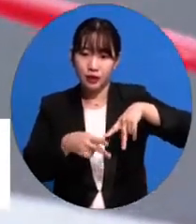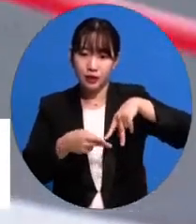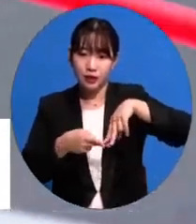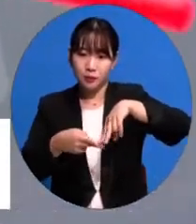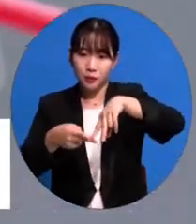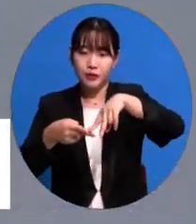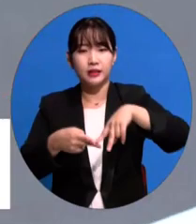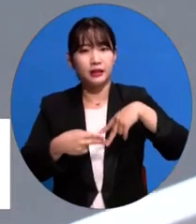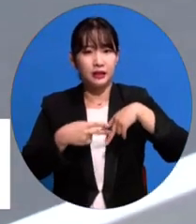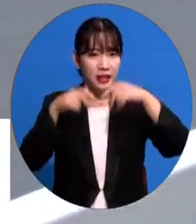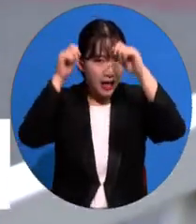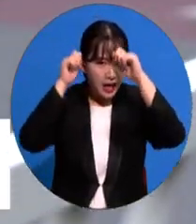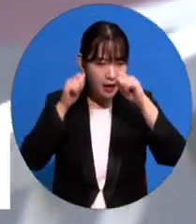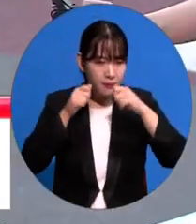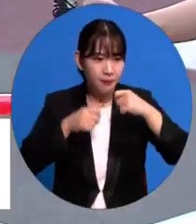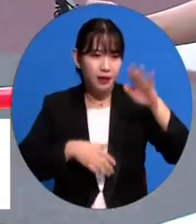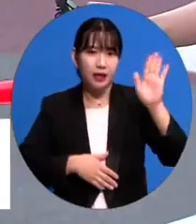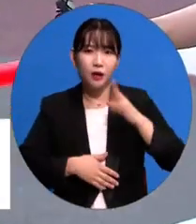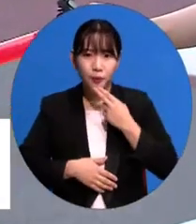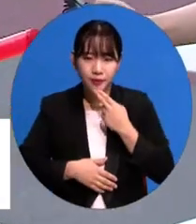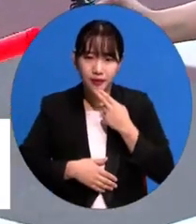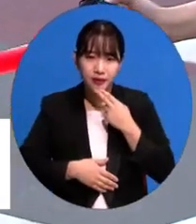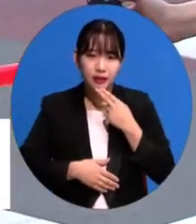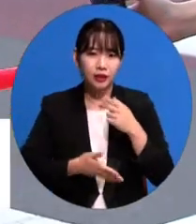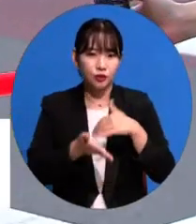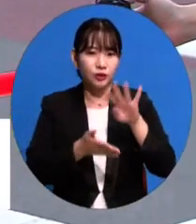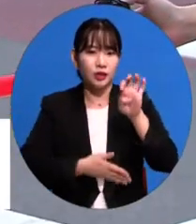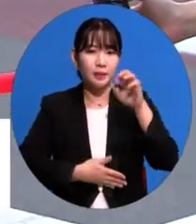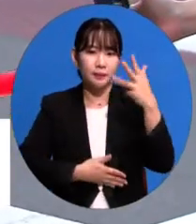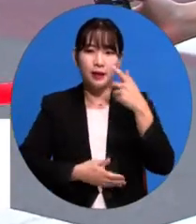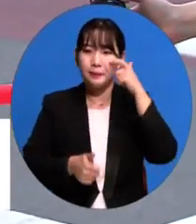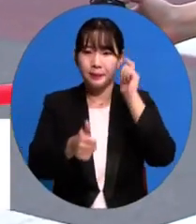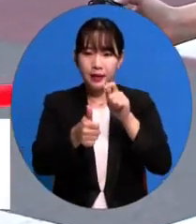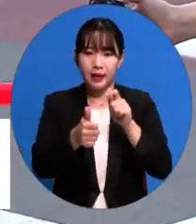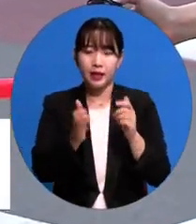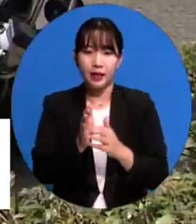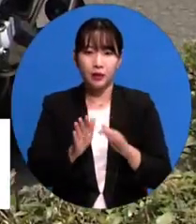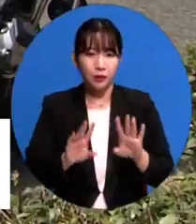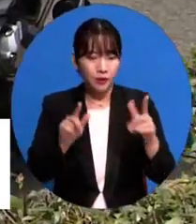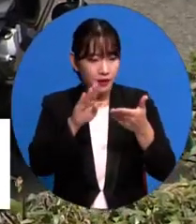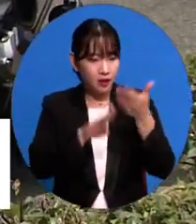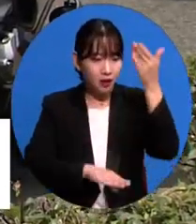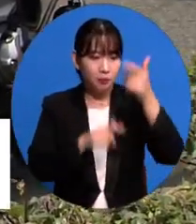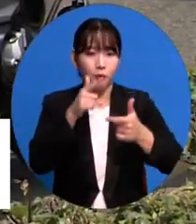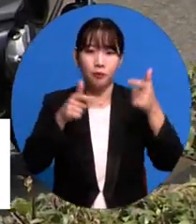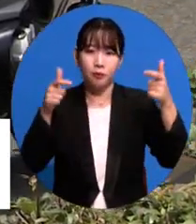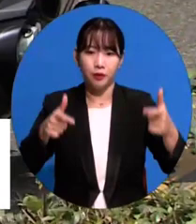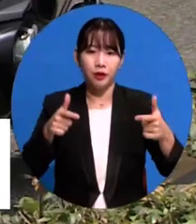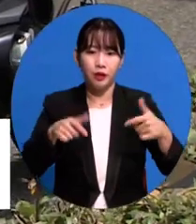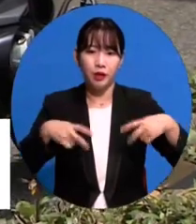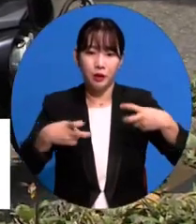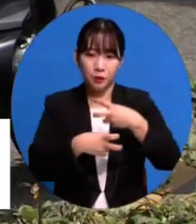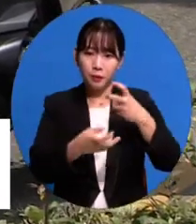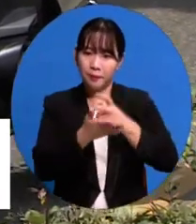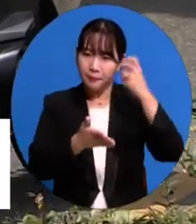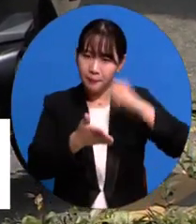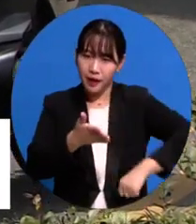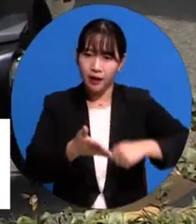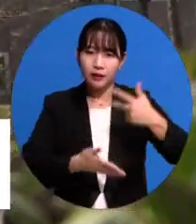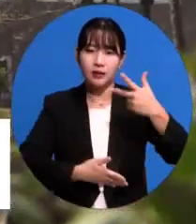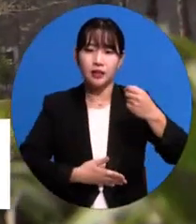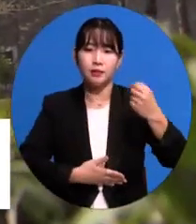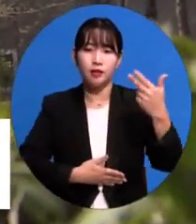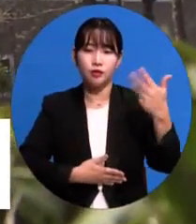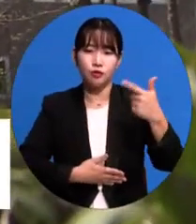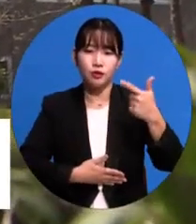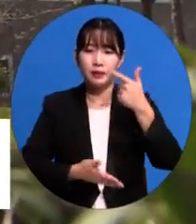오토바이 헬멧 미착용 등 48건을 적발했습니다. 올해 상반기 목포에서는 교통위반 행위 7만 6천여